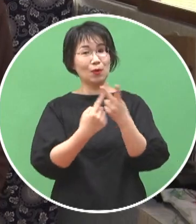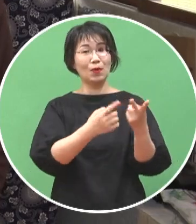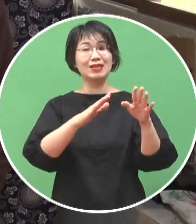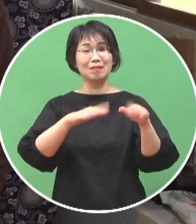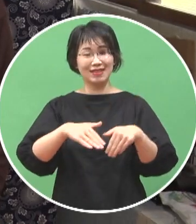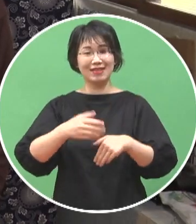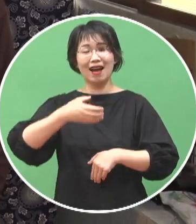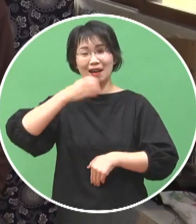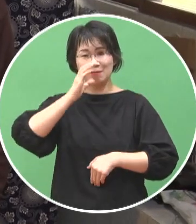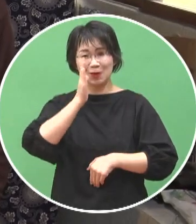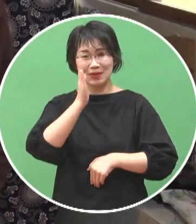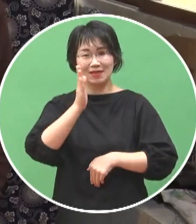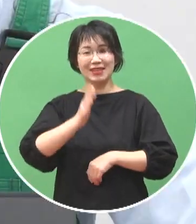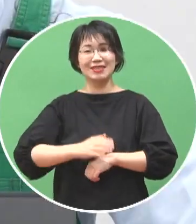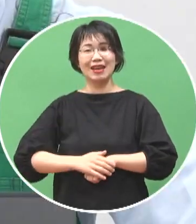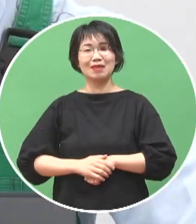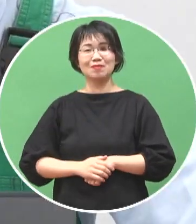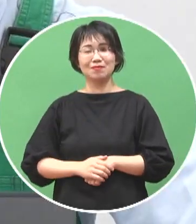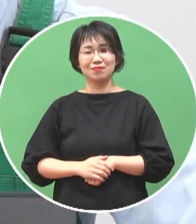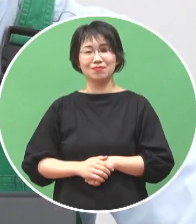うぞお召し上がりください。